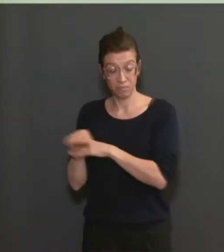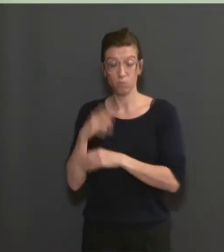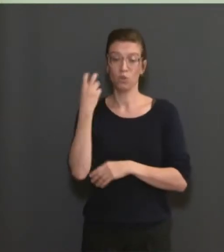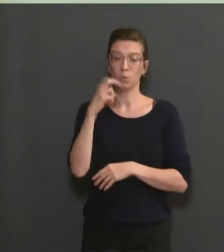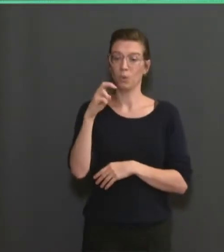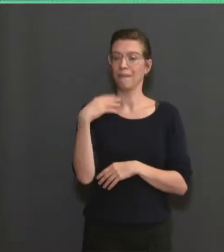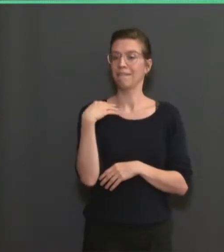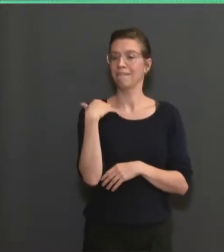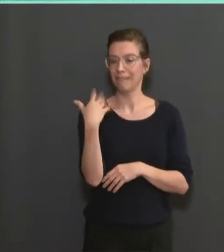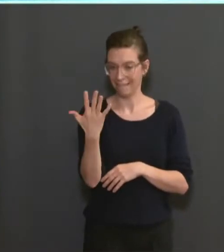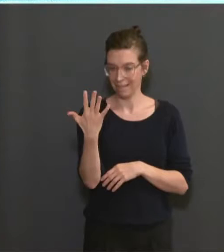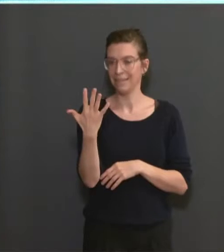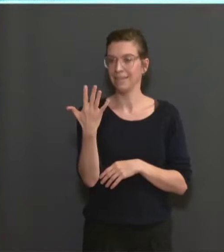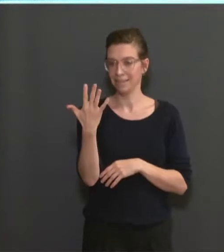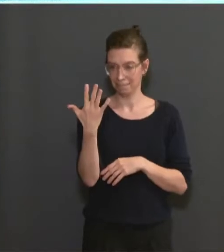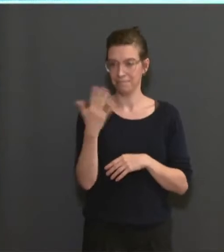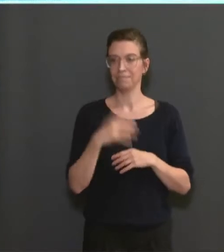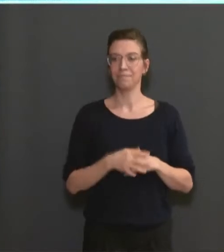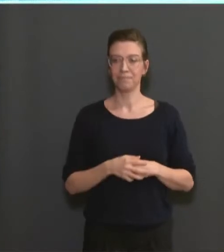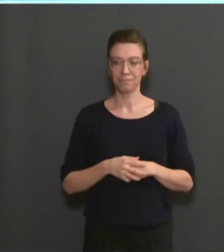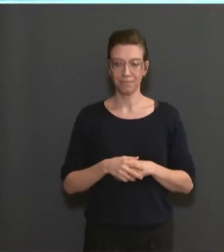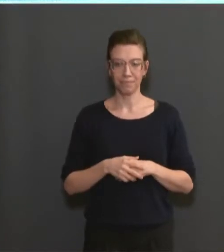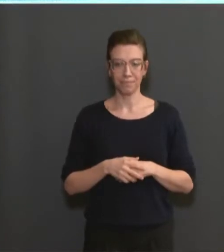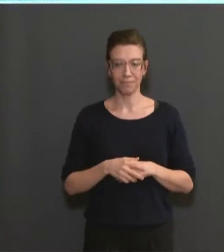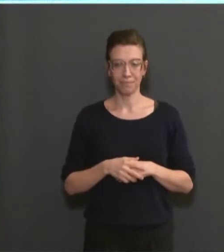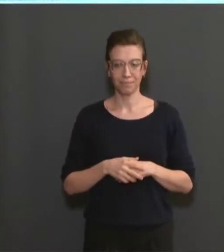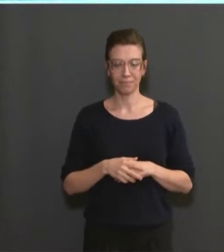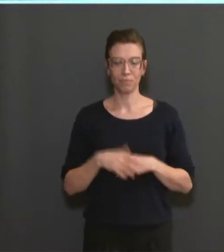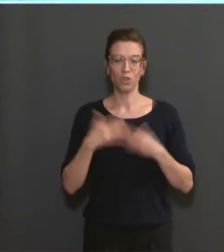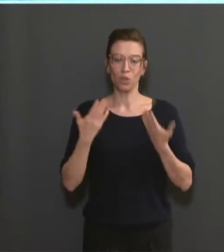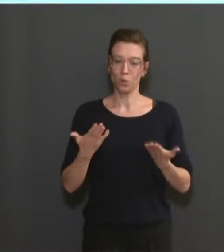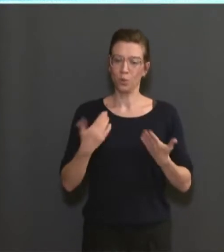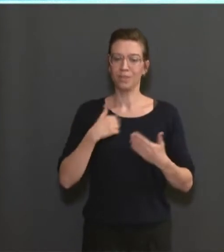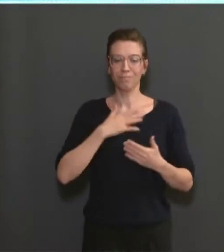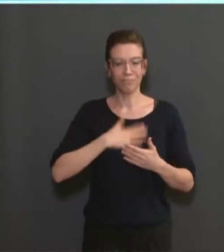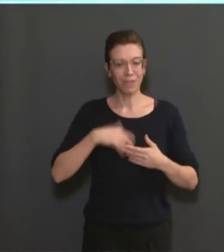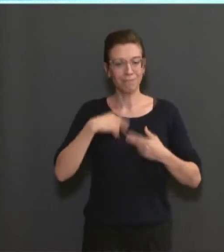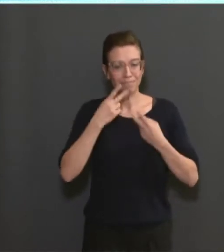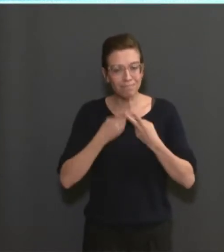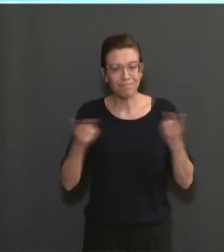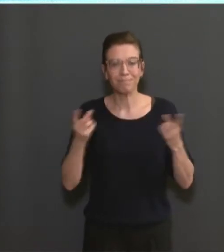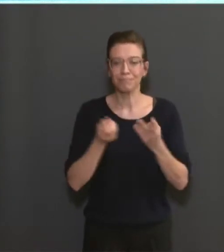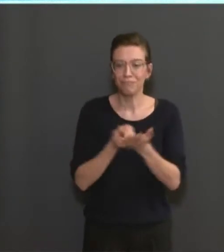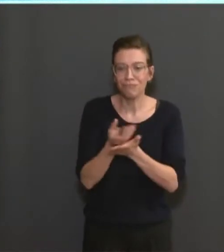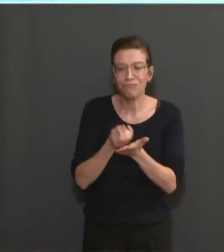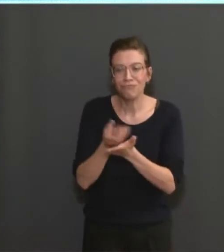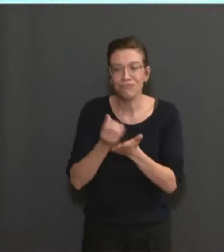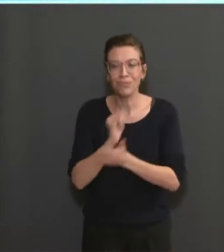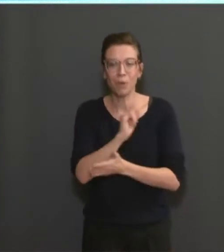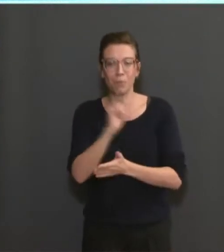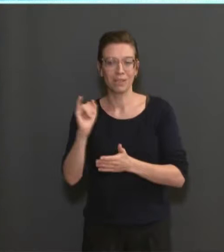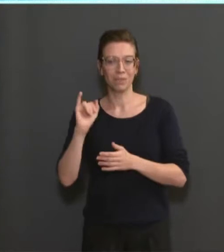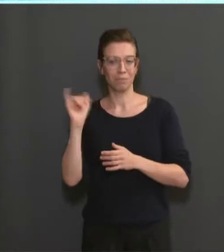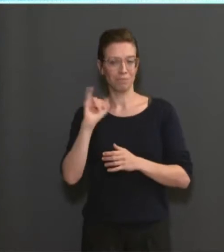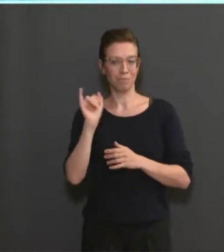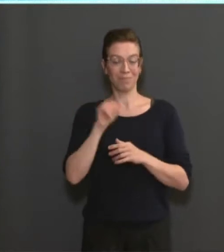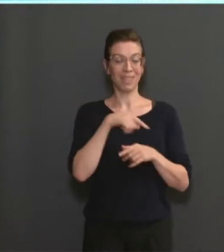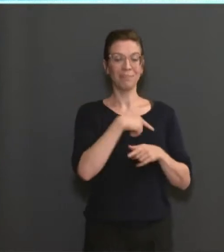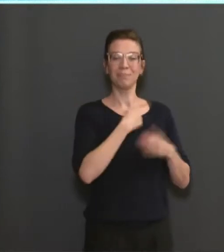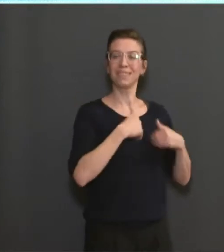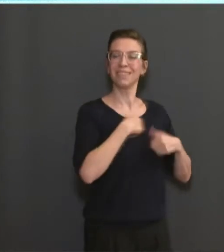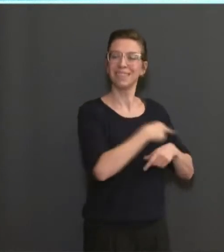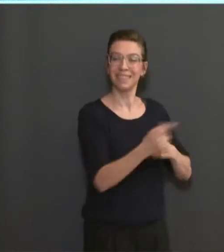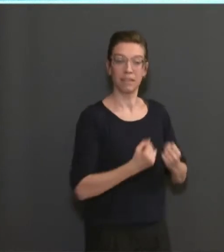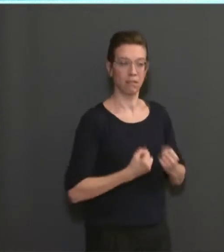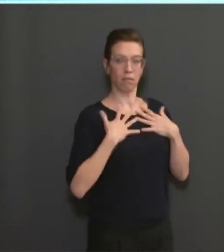We zouden jullie graag vandaag ook nog wat bijkomende informatie willen geven over het profiel van de gehospitaliseerde